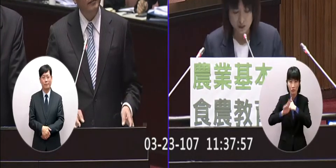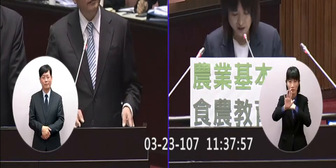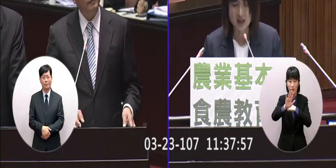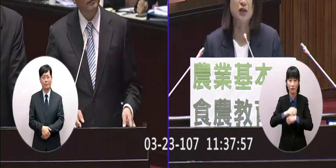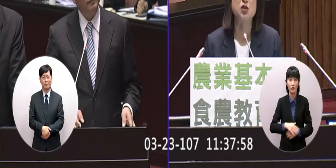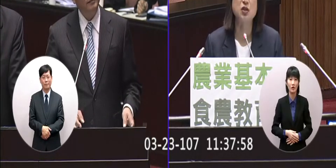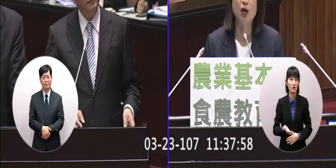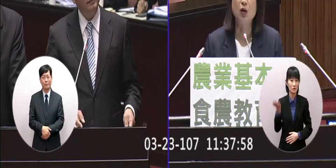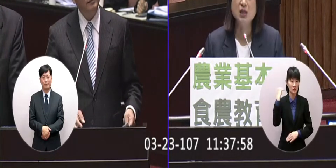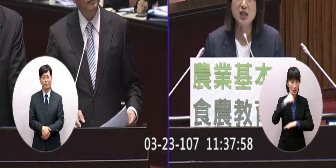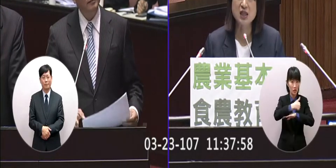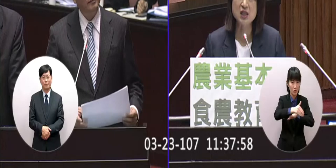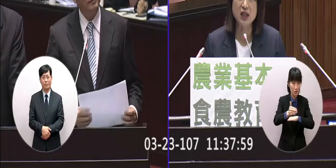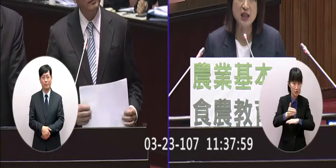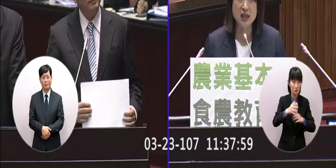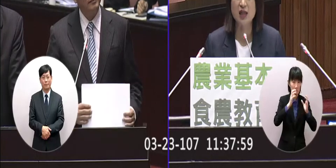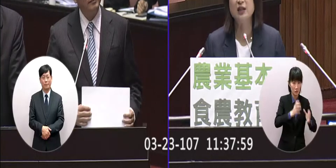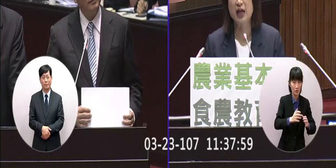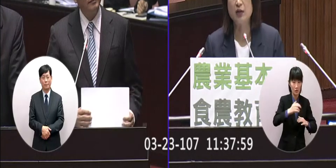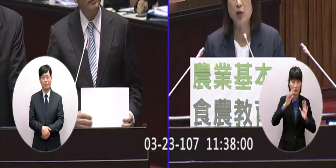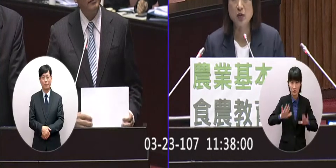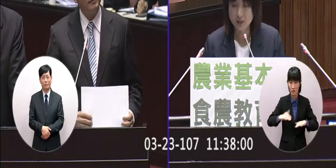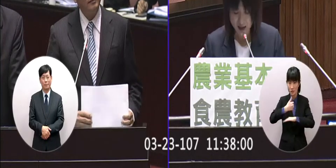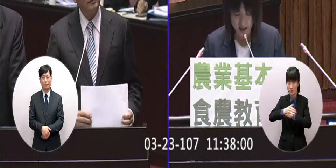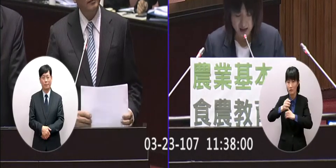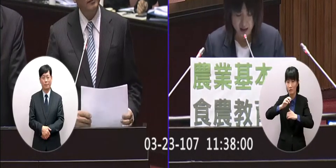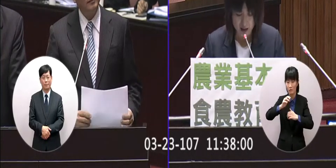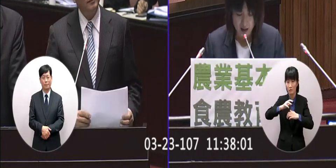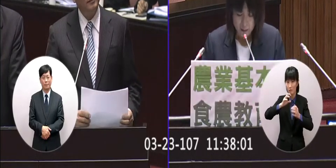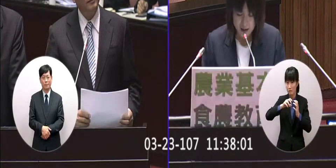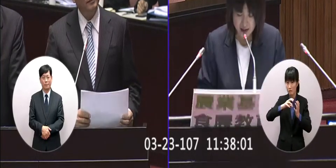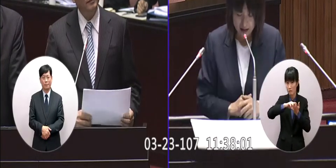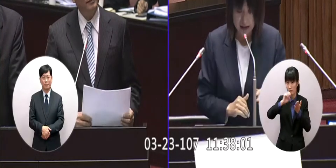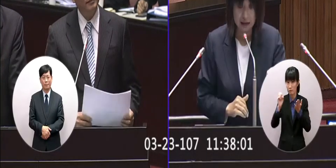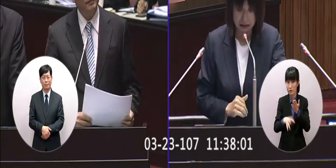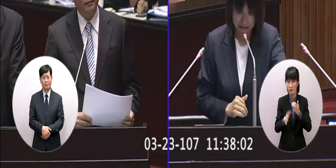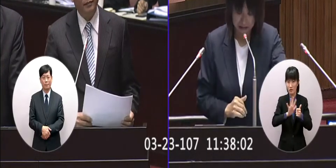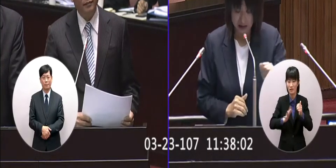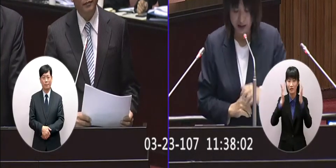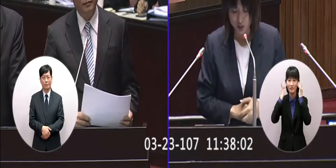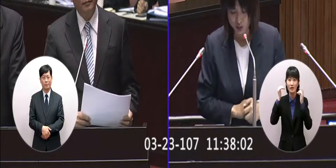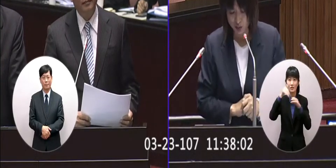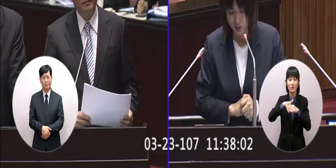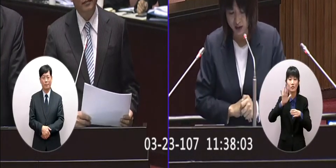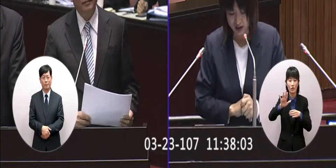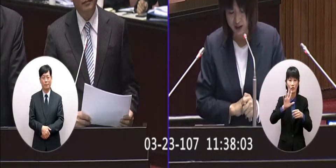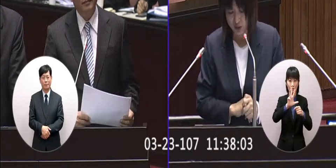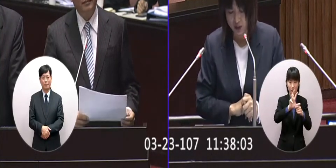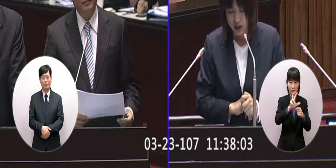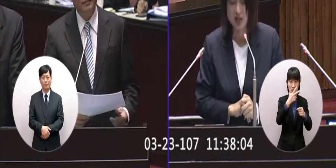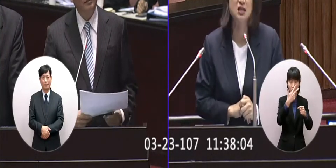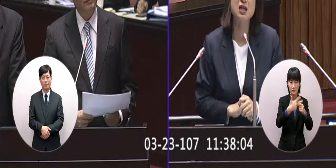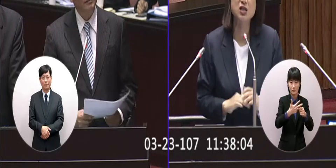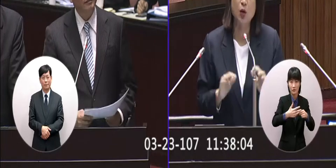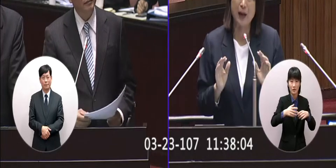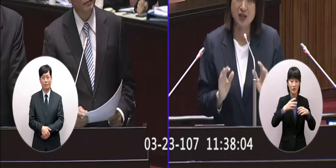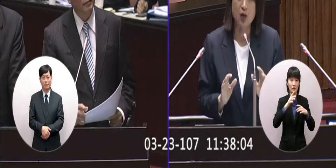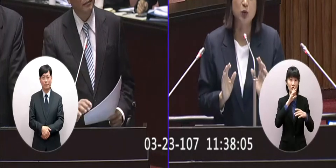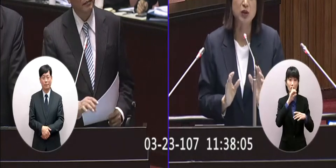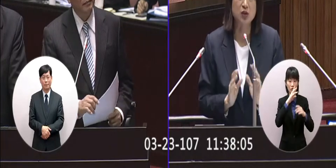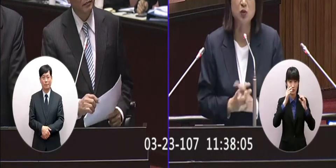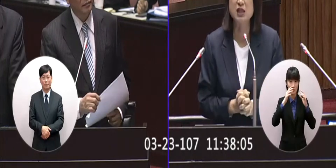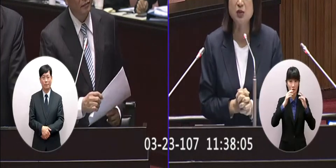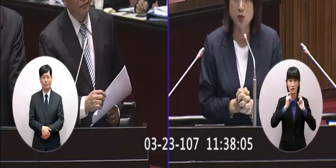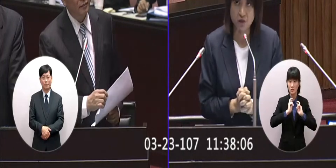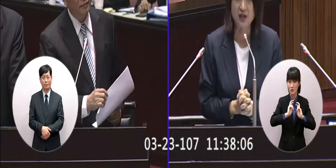动省或废省的时候，其实也影响了南投。什么样的影响呢？87年的台中都会的捷运，事实上是有把